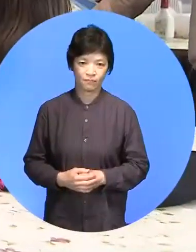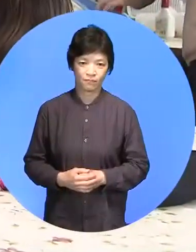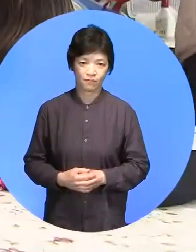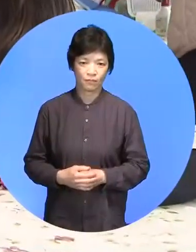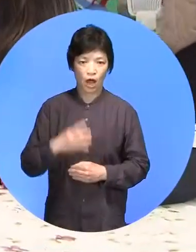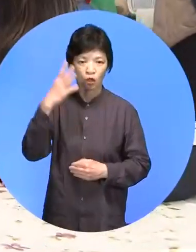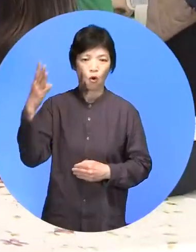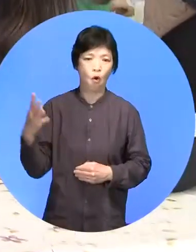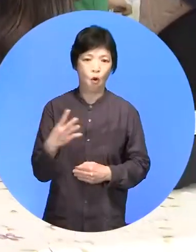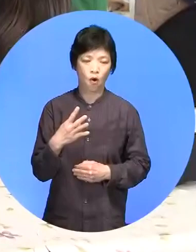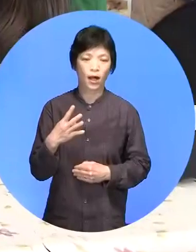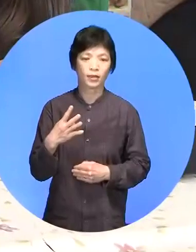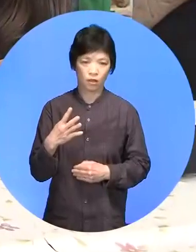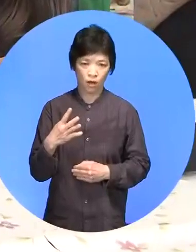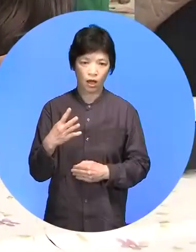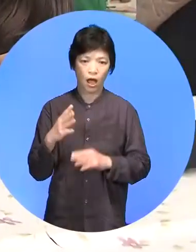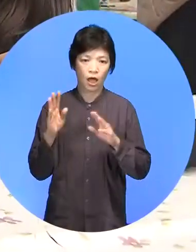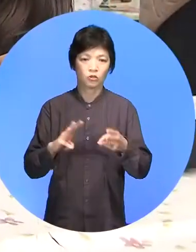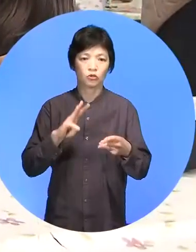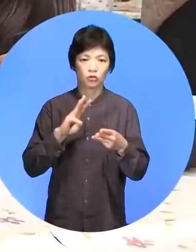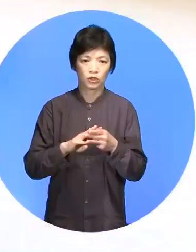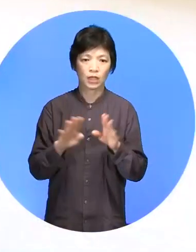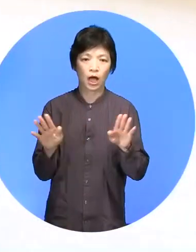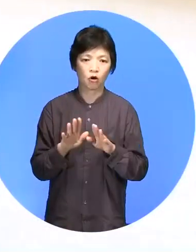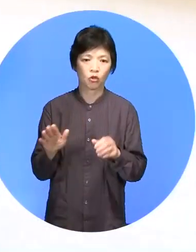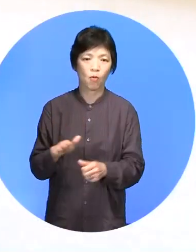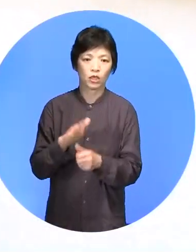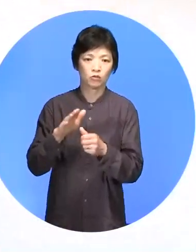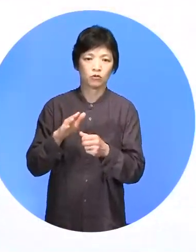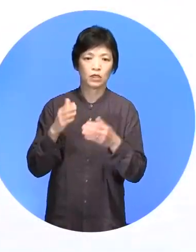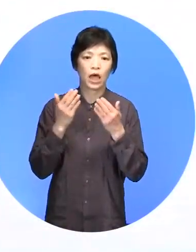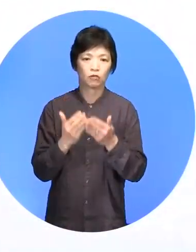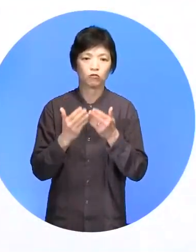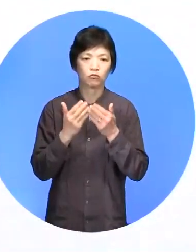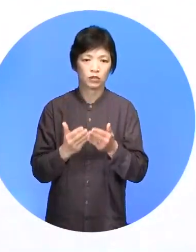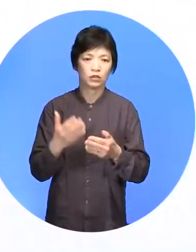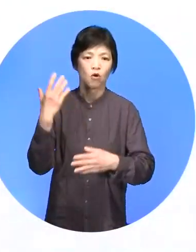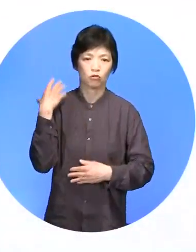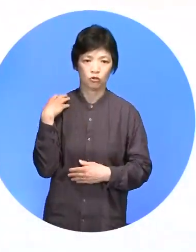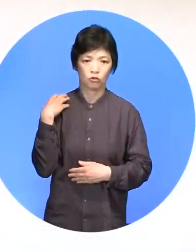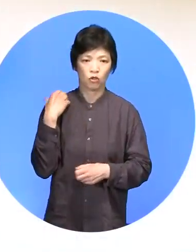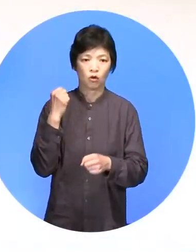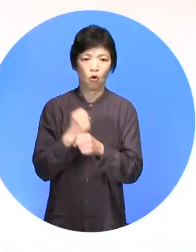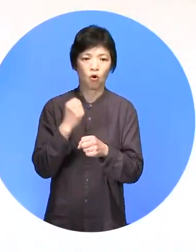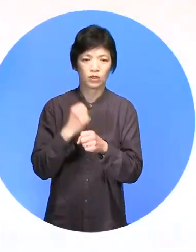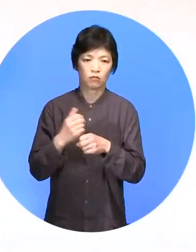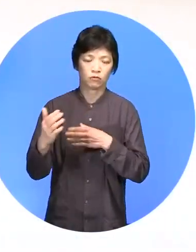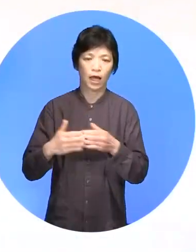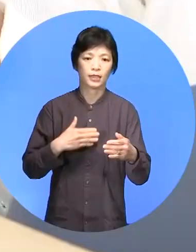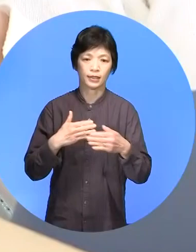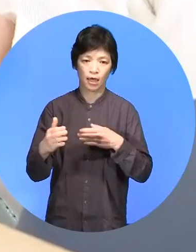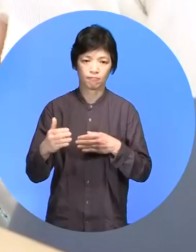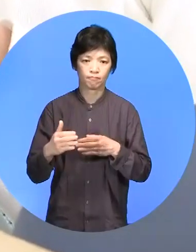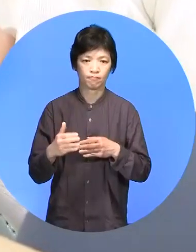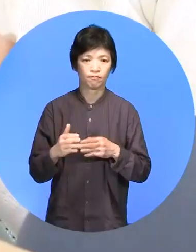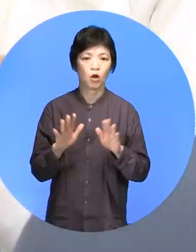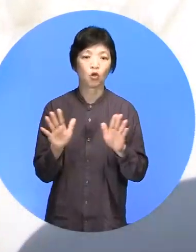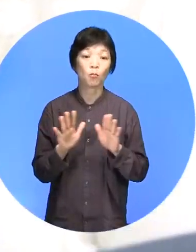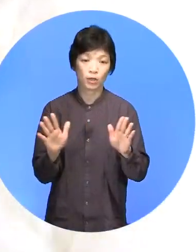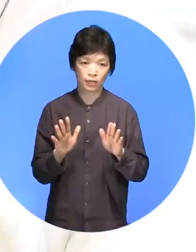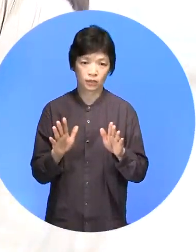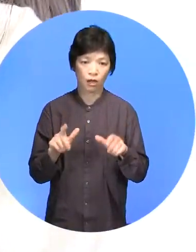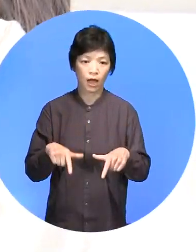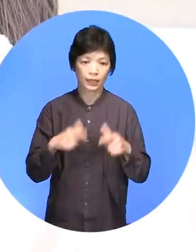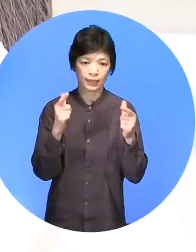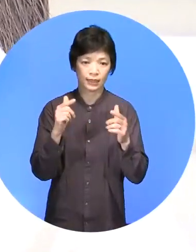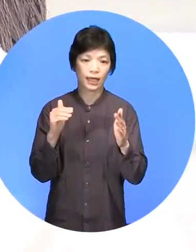4階会議室では吹田子ども育成塾による工作体験が行われました。子どもたちは木や竹